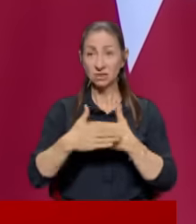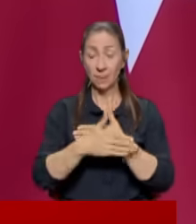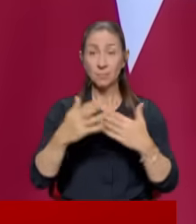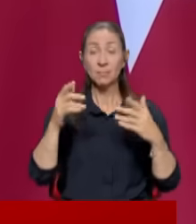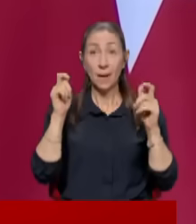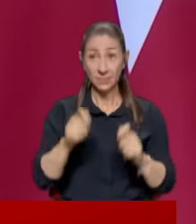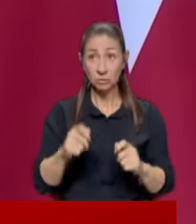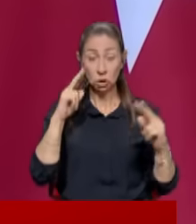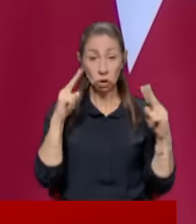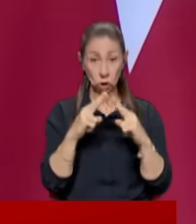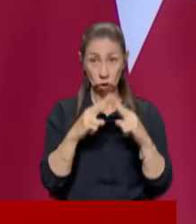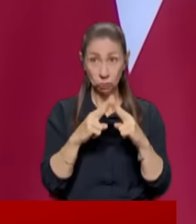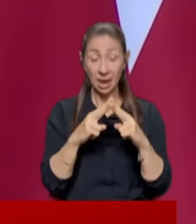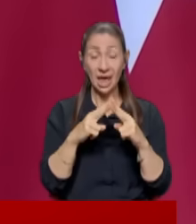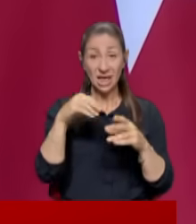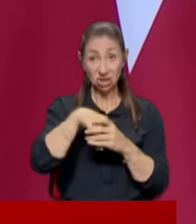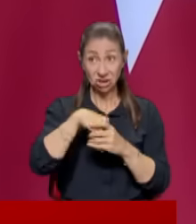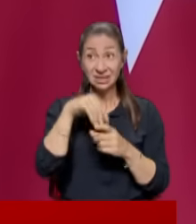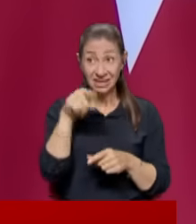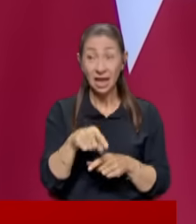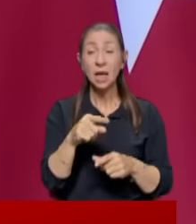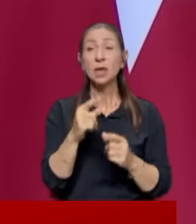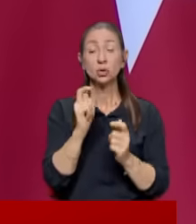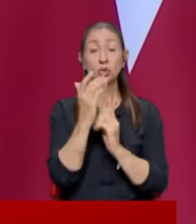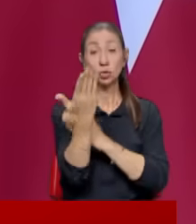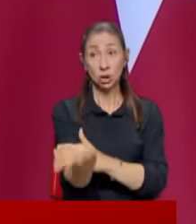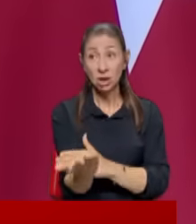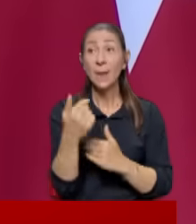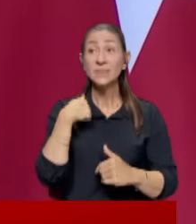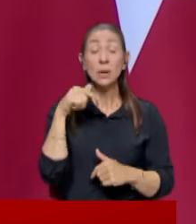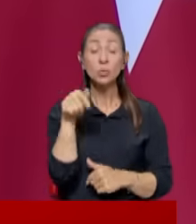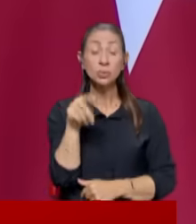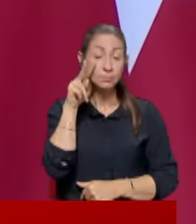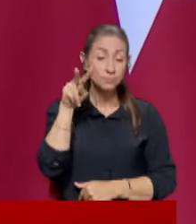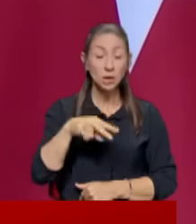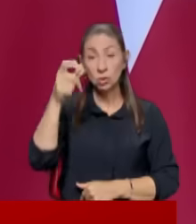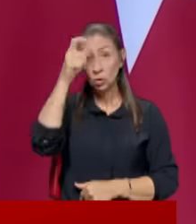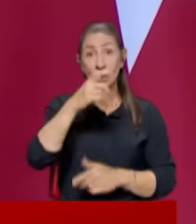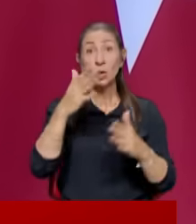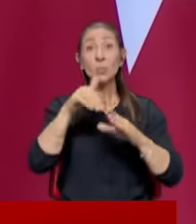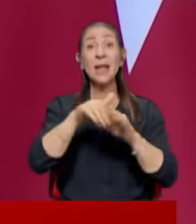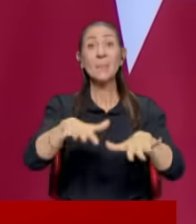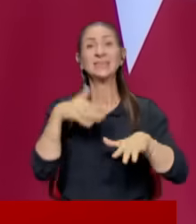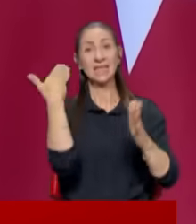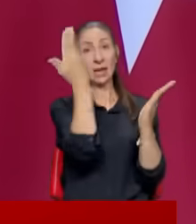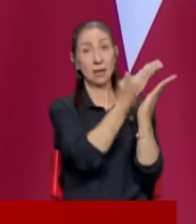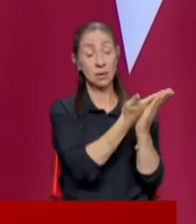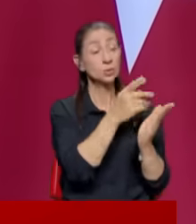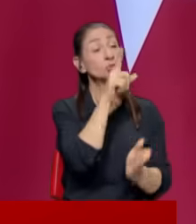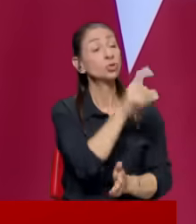yaptığımız görüşme çerçevesinde sunacaklar. Biz de bunu Türkiye Büyük Millet